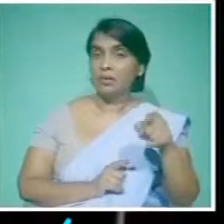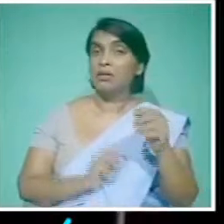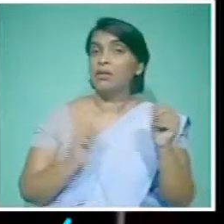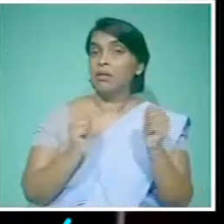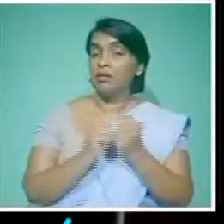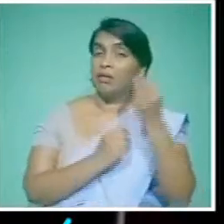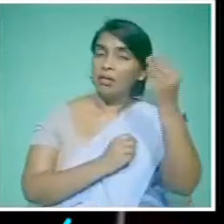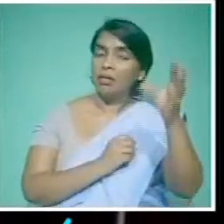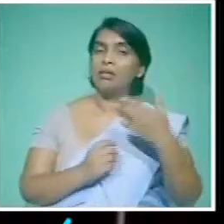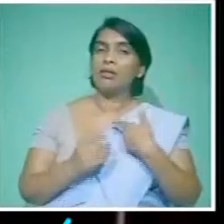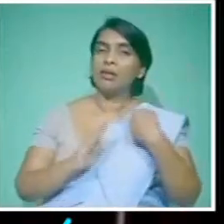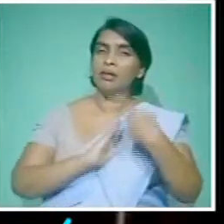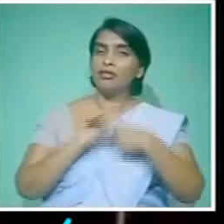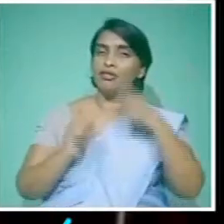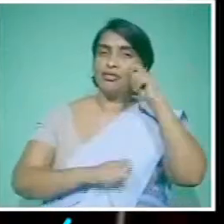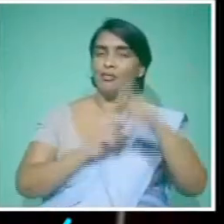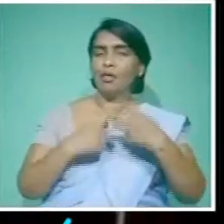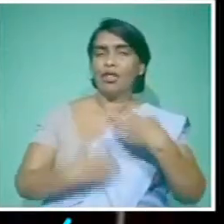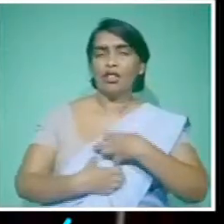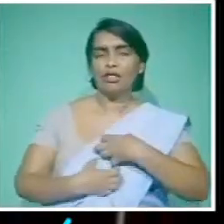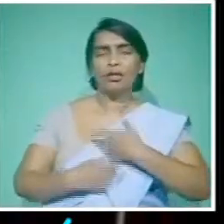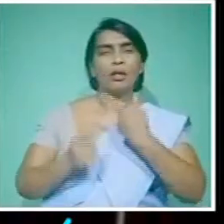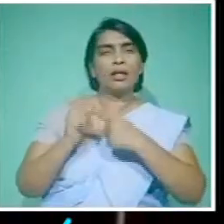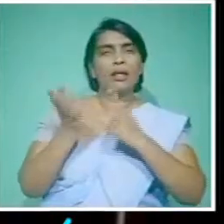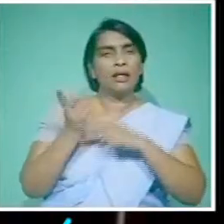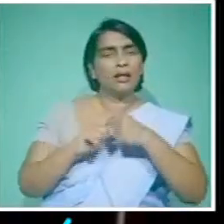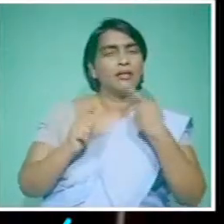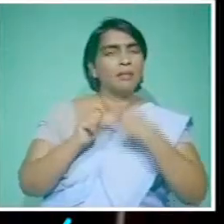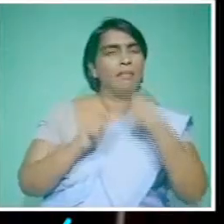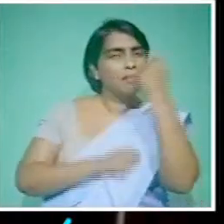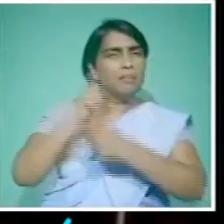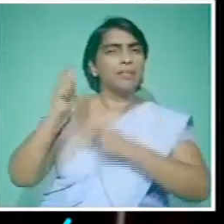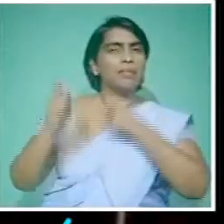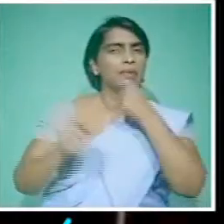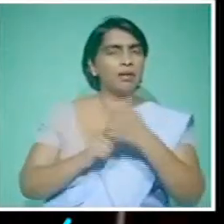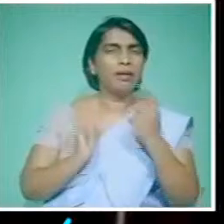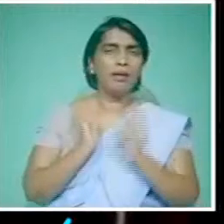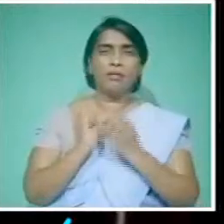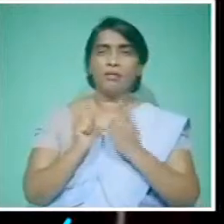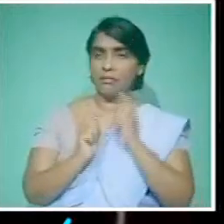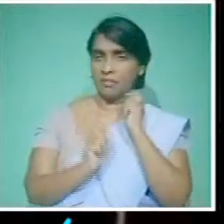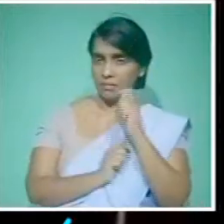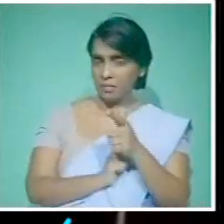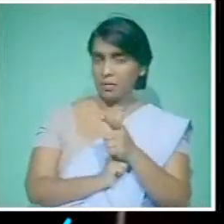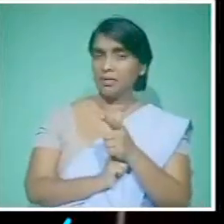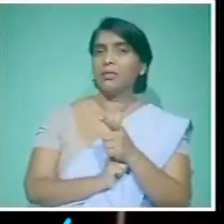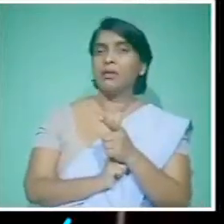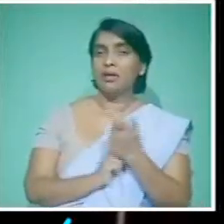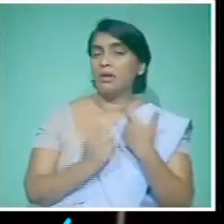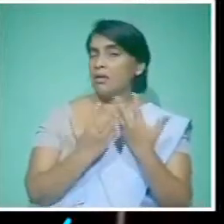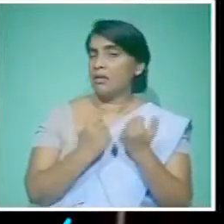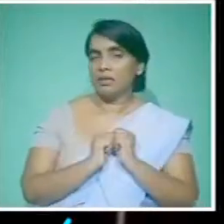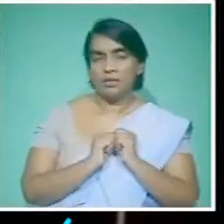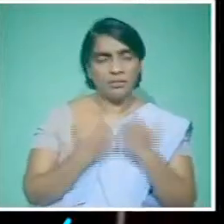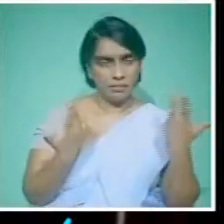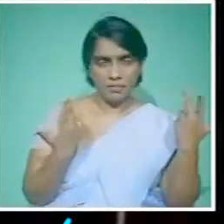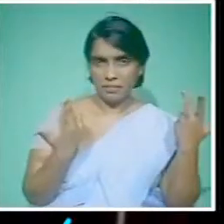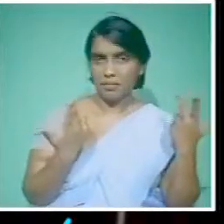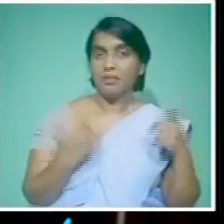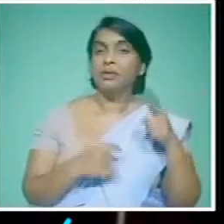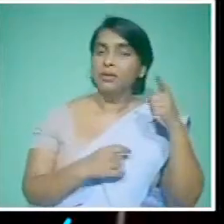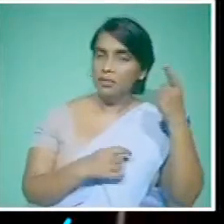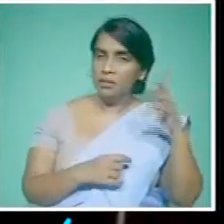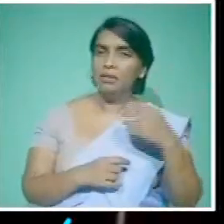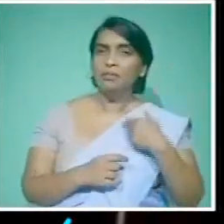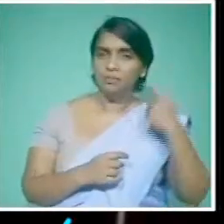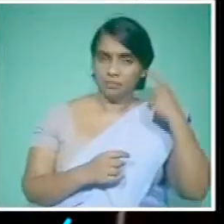කරන්න දීලා අපි මේ රටේ ජනතාව දුක් විඳලා බඳුගේ වගේ මේ රටේ මේ තියෙන ණය ගෙවන්න අවශ්‍ය නැහැ. ඒ